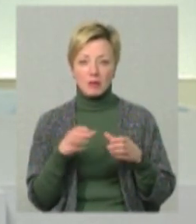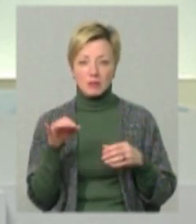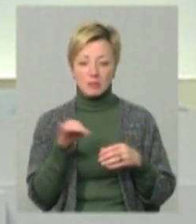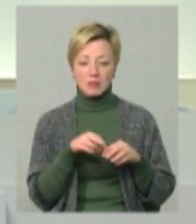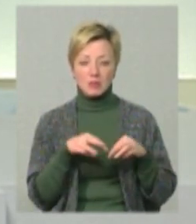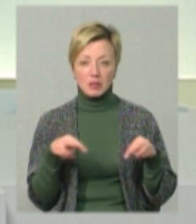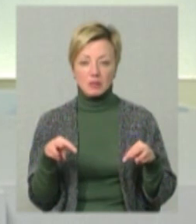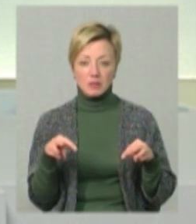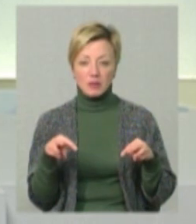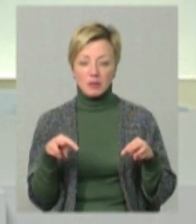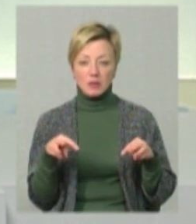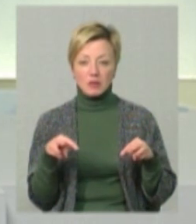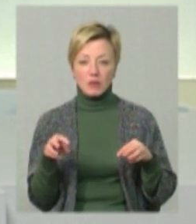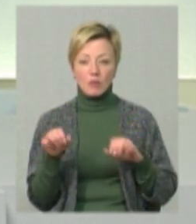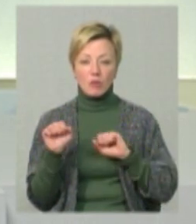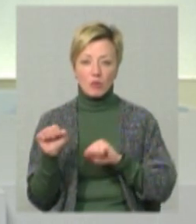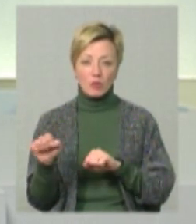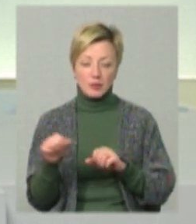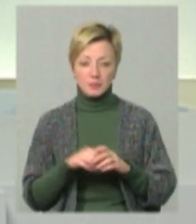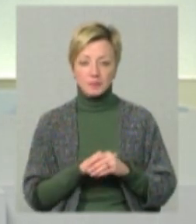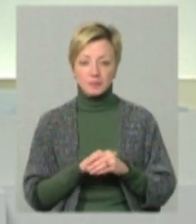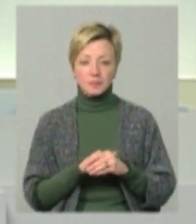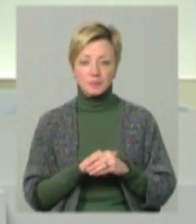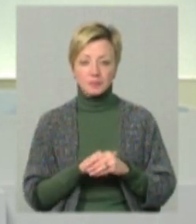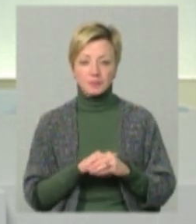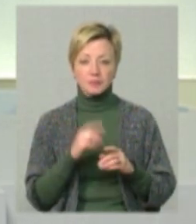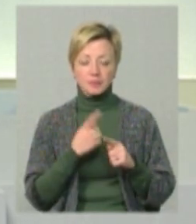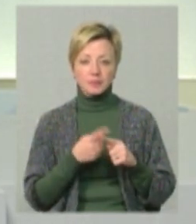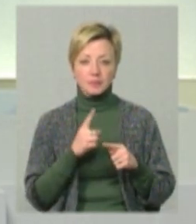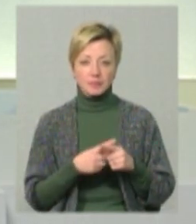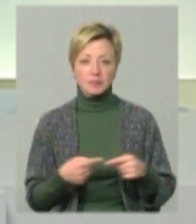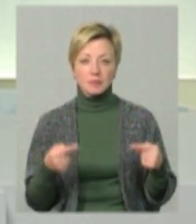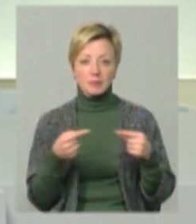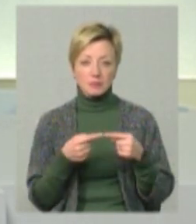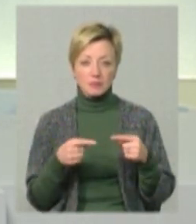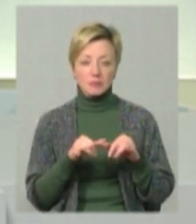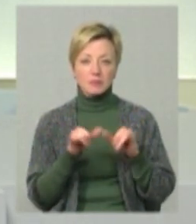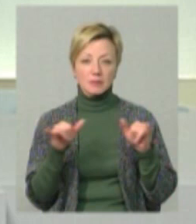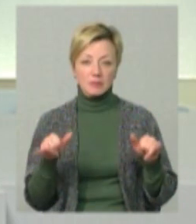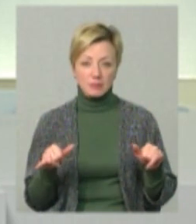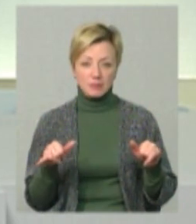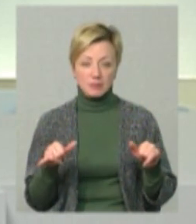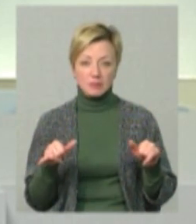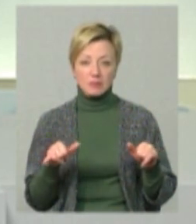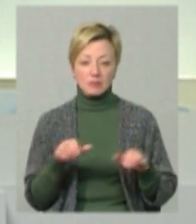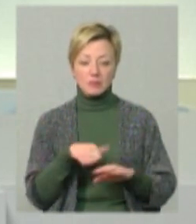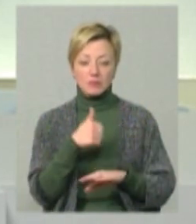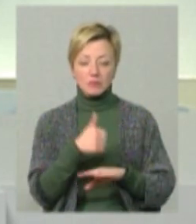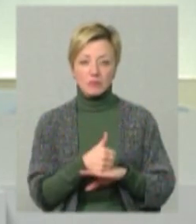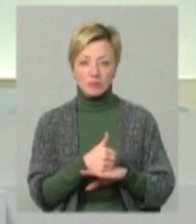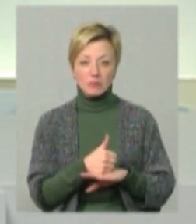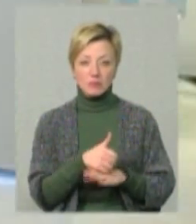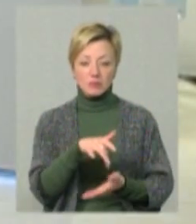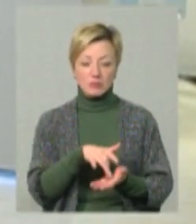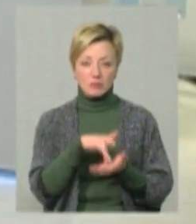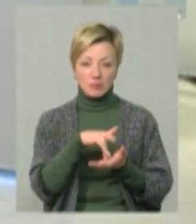бригади Міністерства оборони. Це якраз нарощування основного